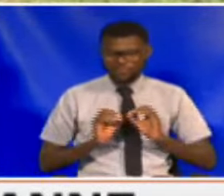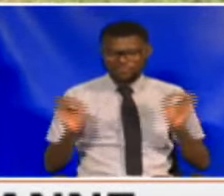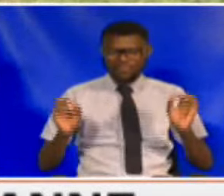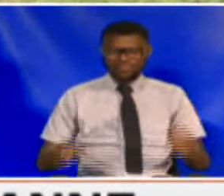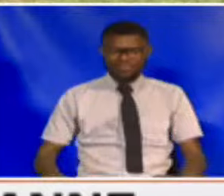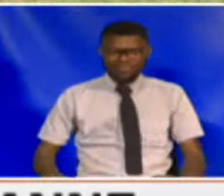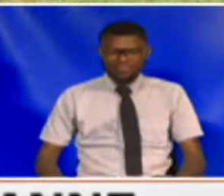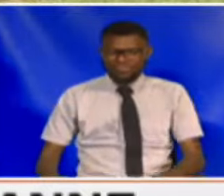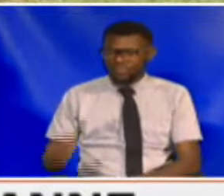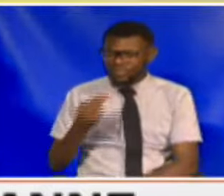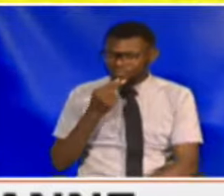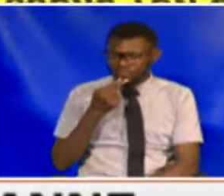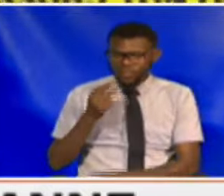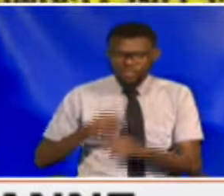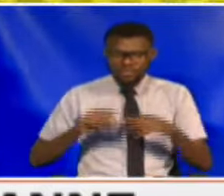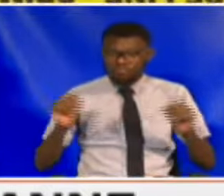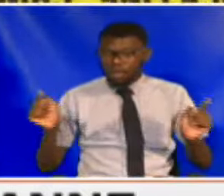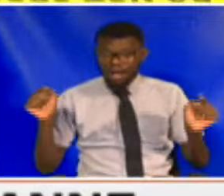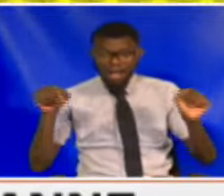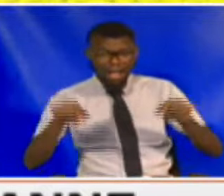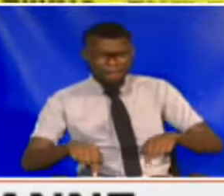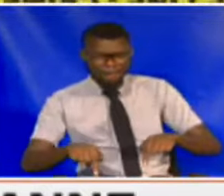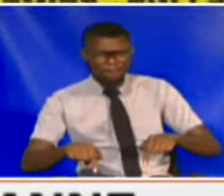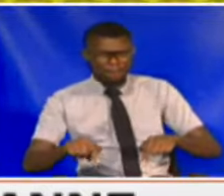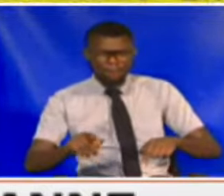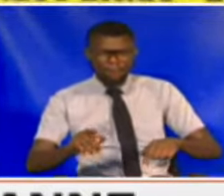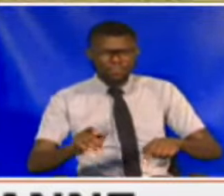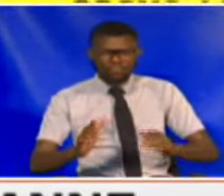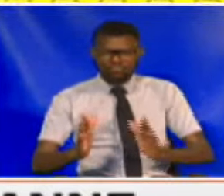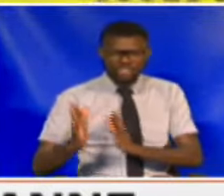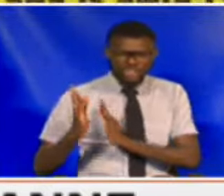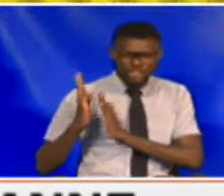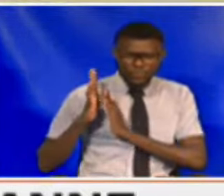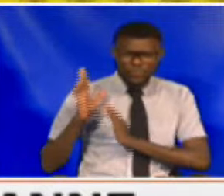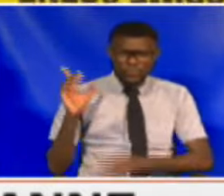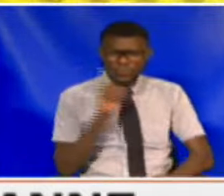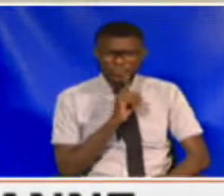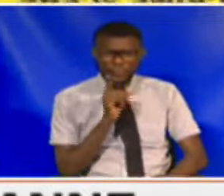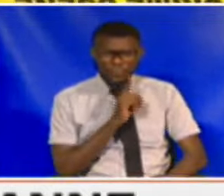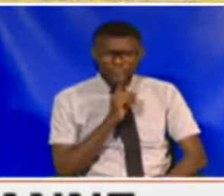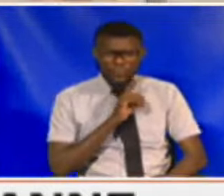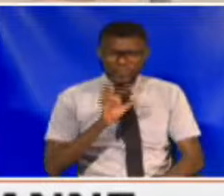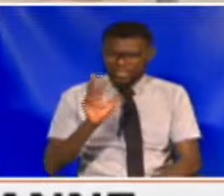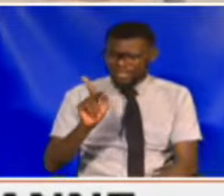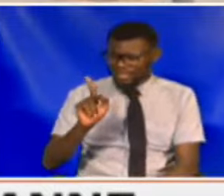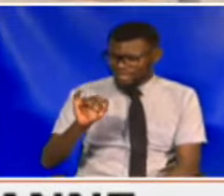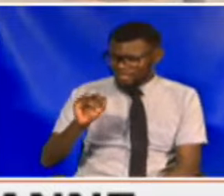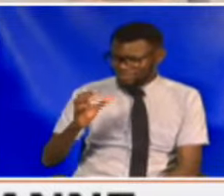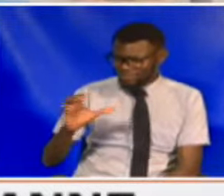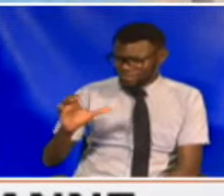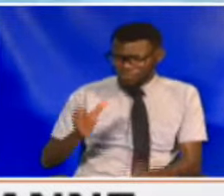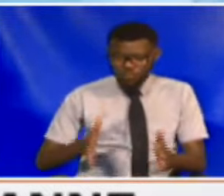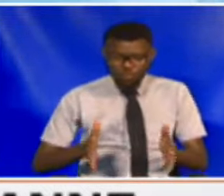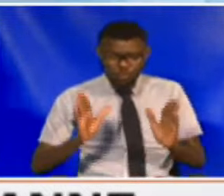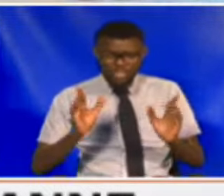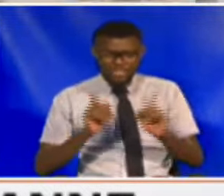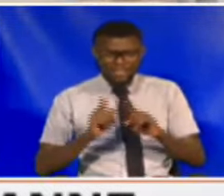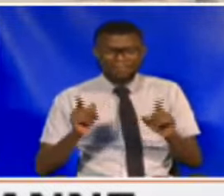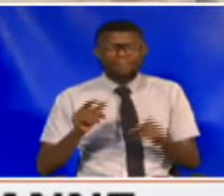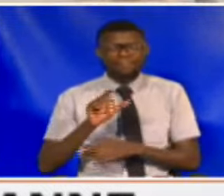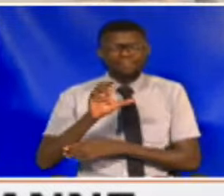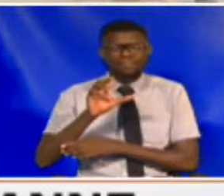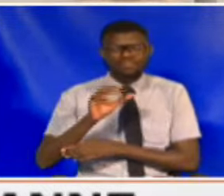Ila Jumanne alipotokea, usalama uliimarishwa katika barabara zote zinazoelekea jumba la KICC. Toka barabara ya City Hall